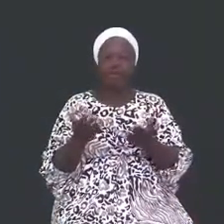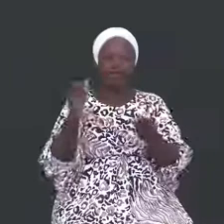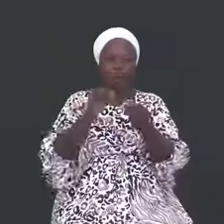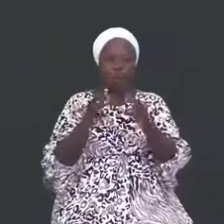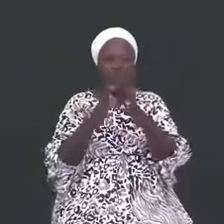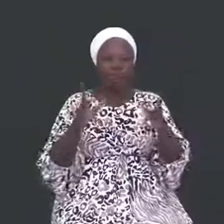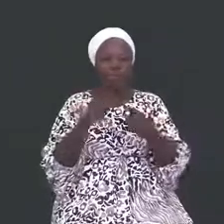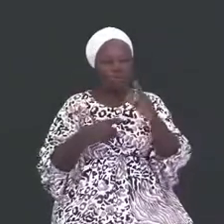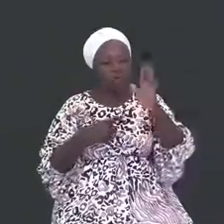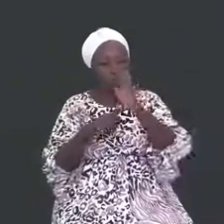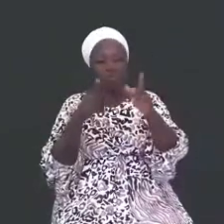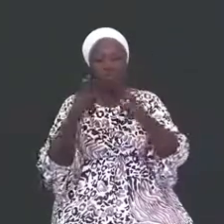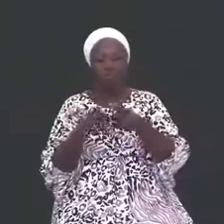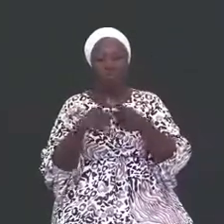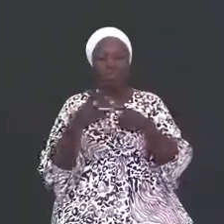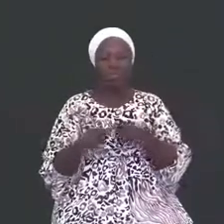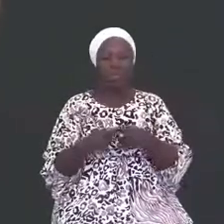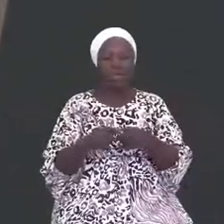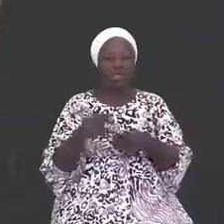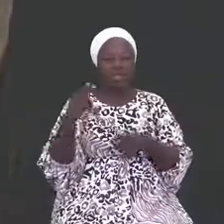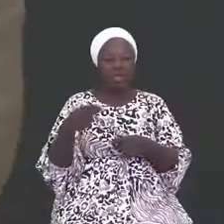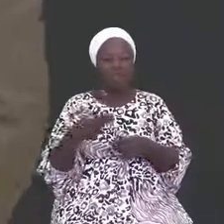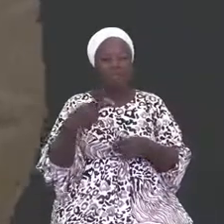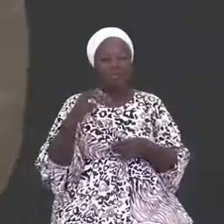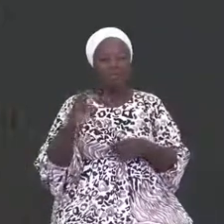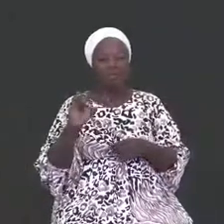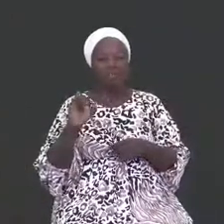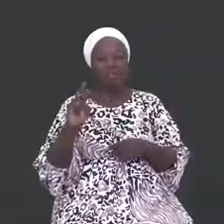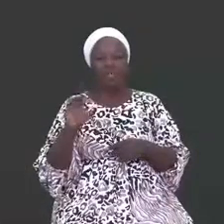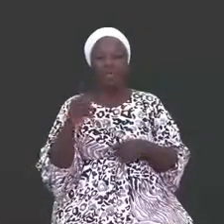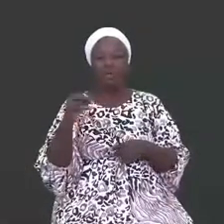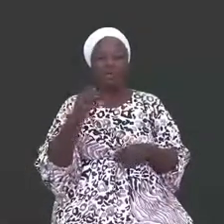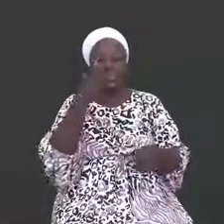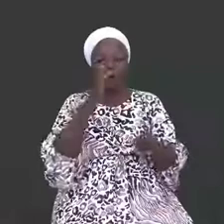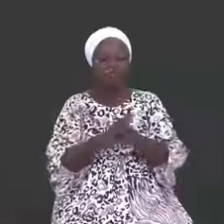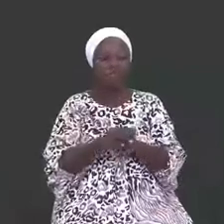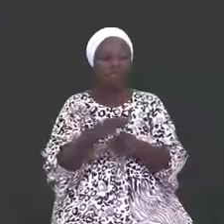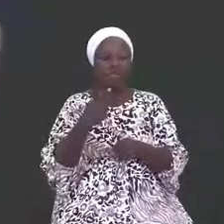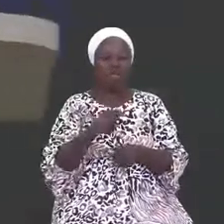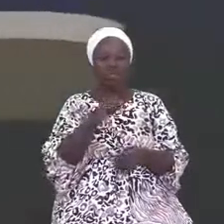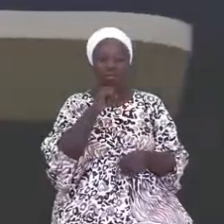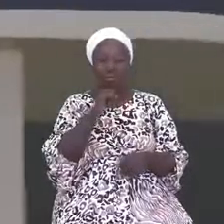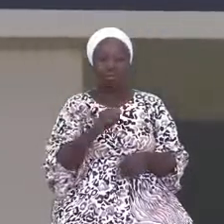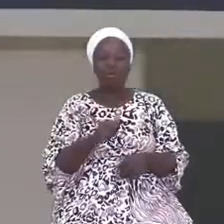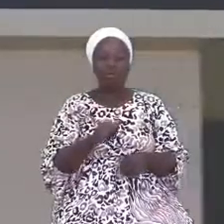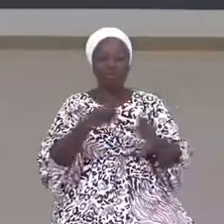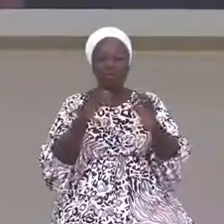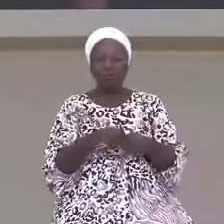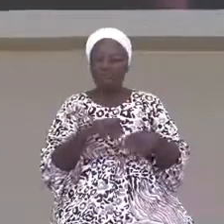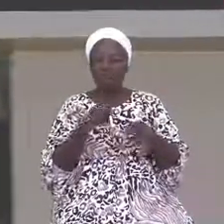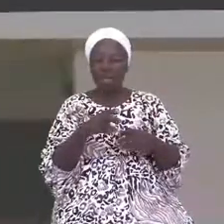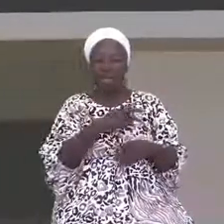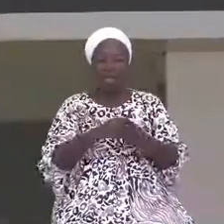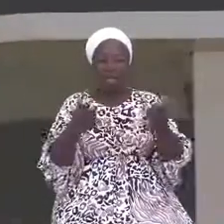montrer aux héritiers de la promesse l'immutabilité de sa résolution, intervint par un serment.